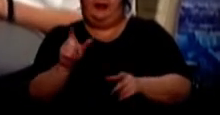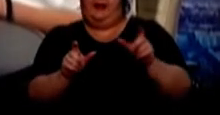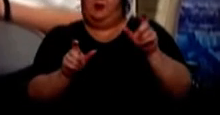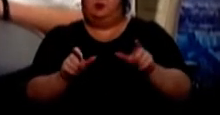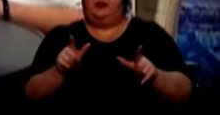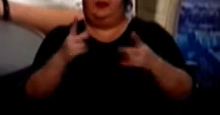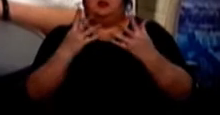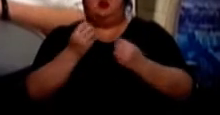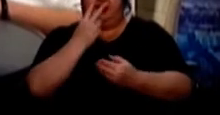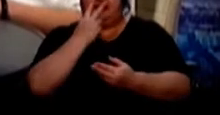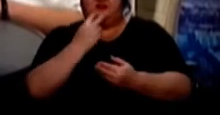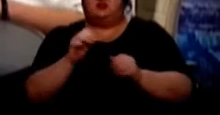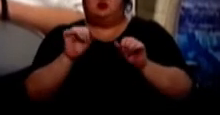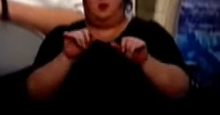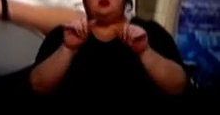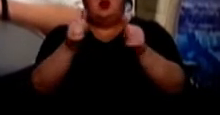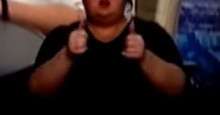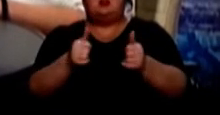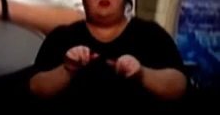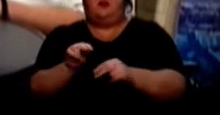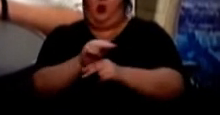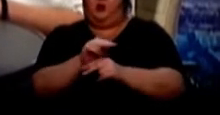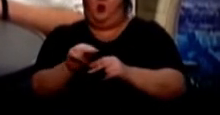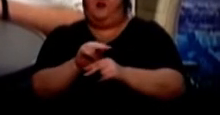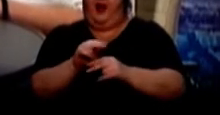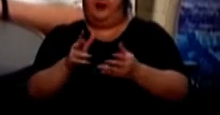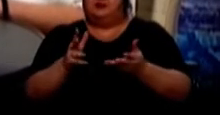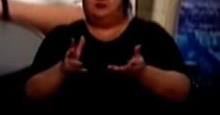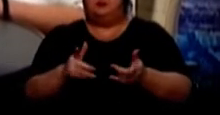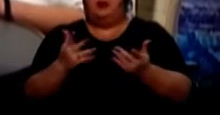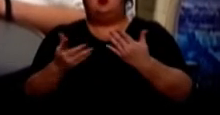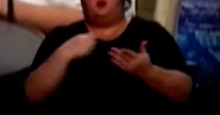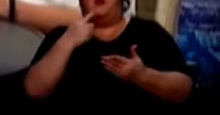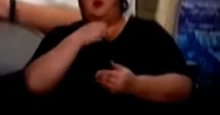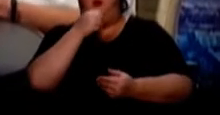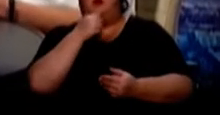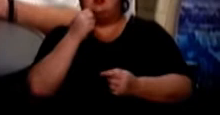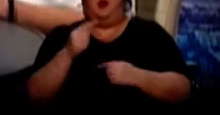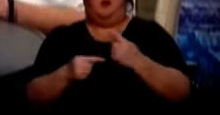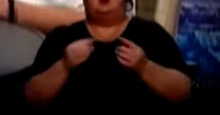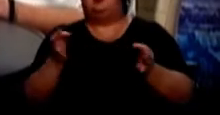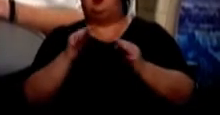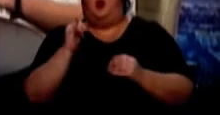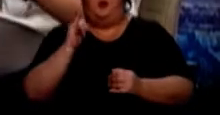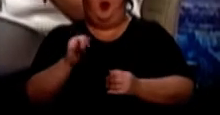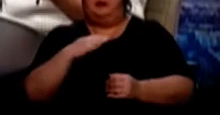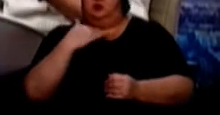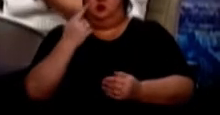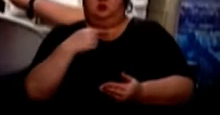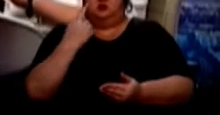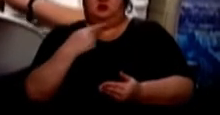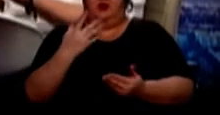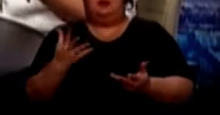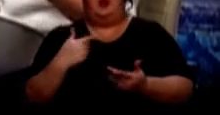ще ці звички можна сформувати. Да? Якщо ми говоримо про старше покоління, нічого поганого не хочеться сказати, але